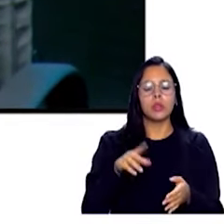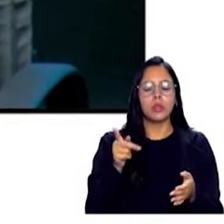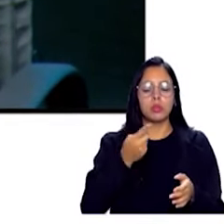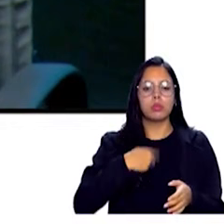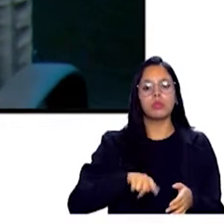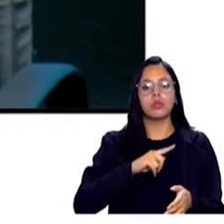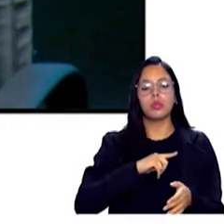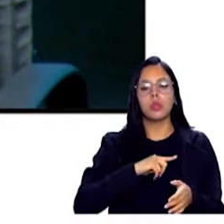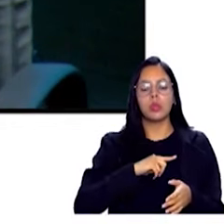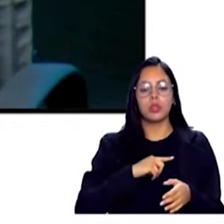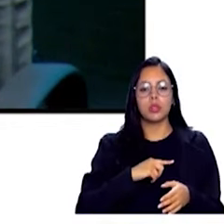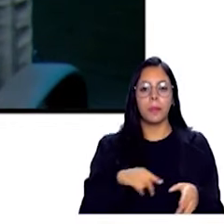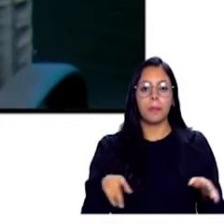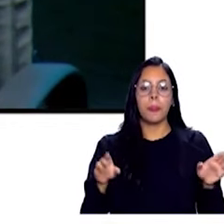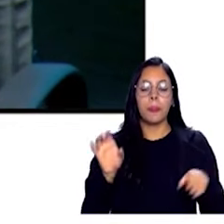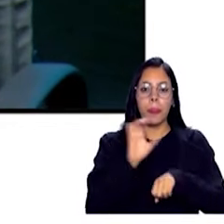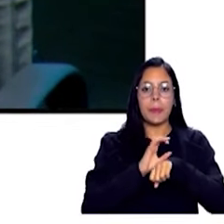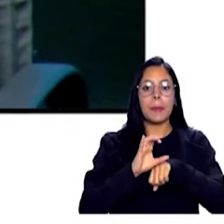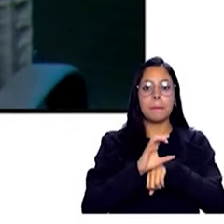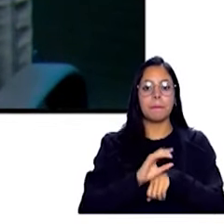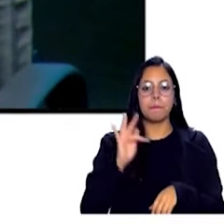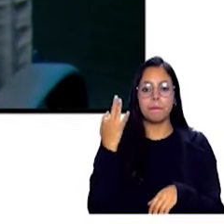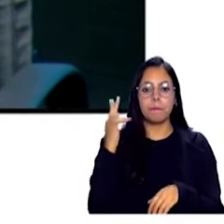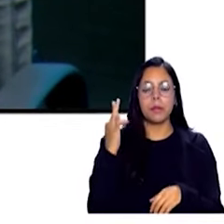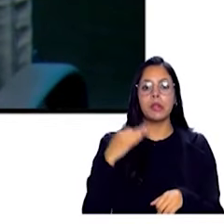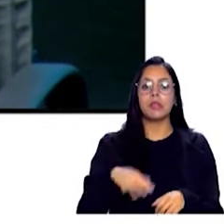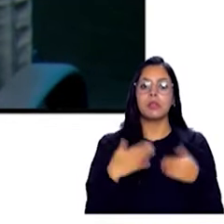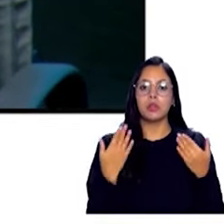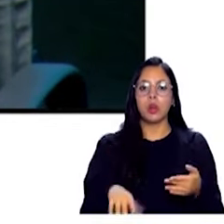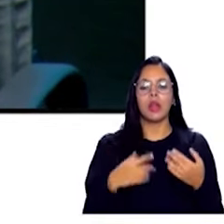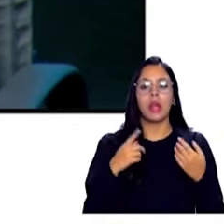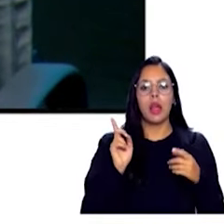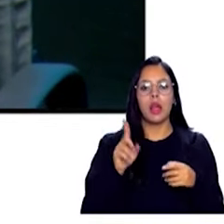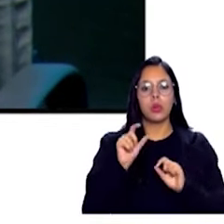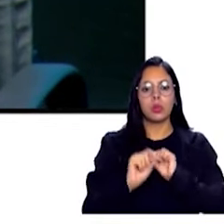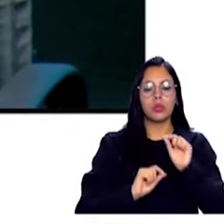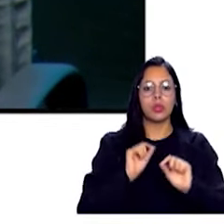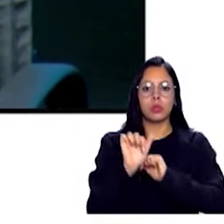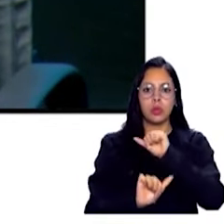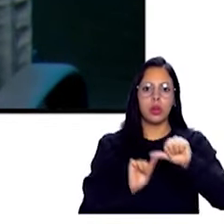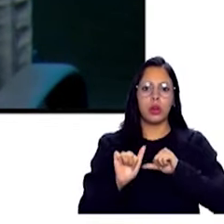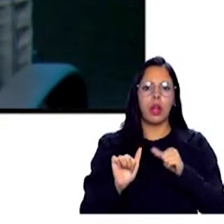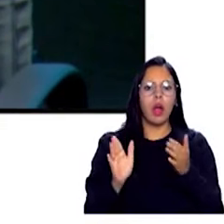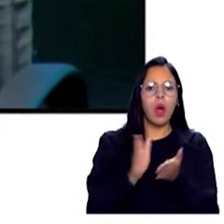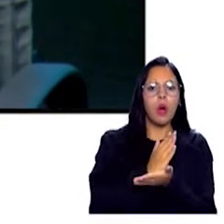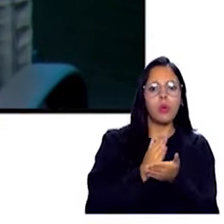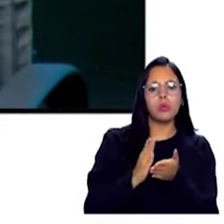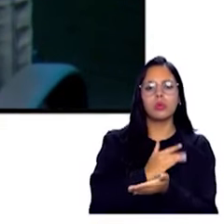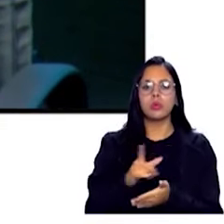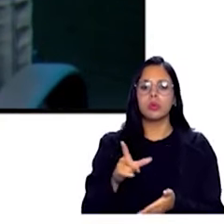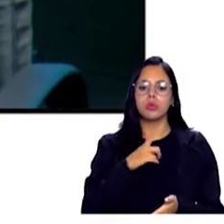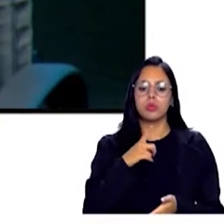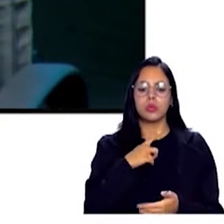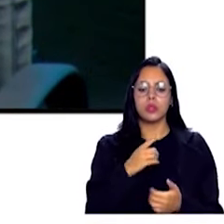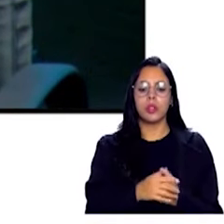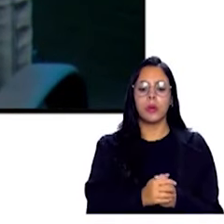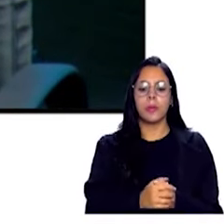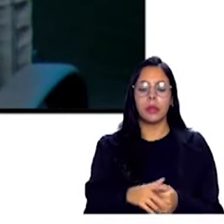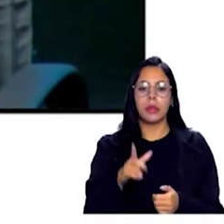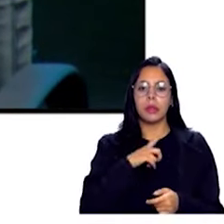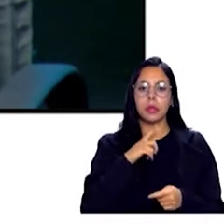cassation Change ses méthodes ET se met à contrôler par exemple la conventionnalité